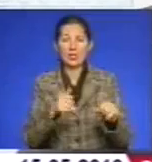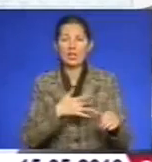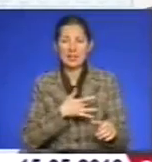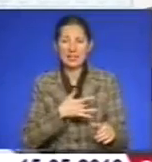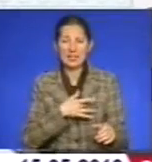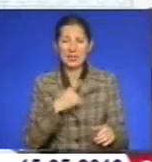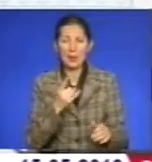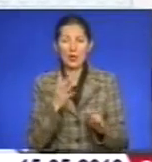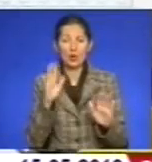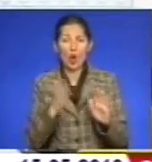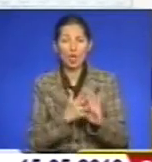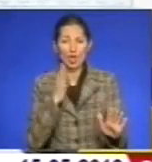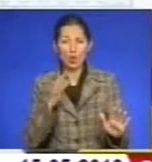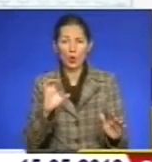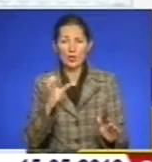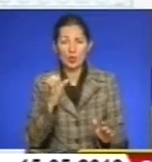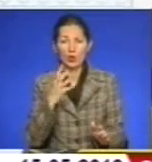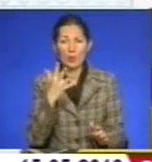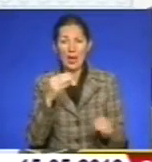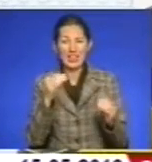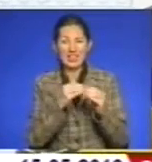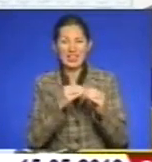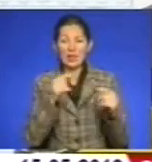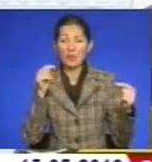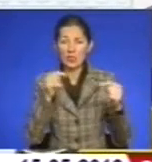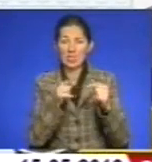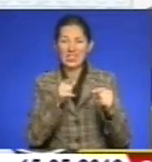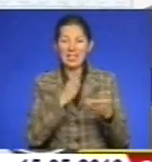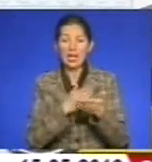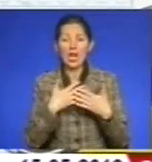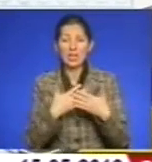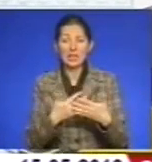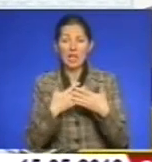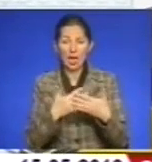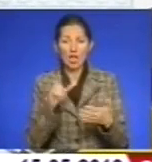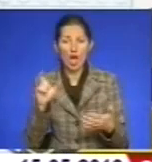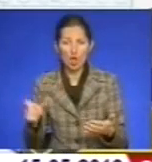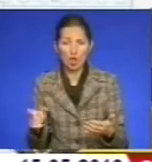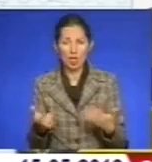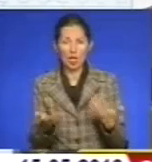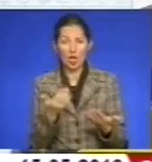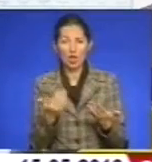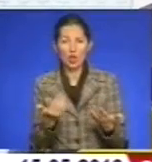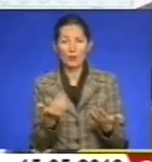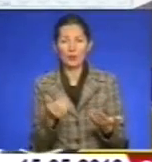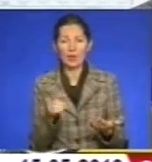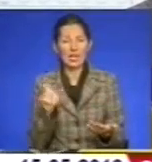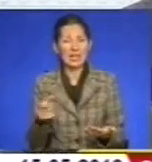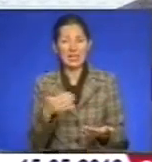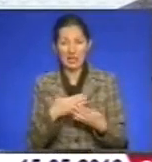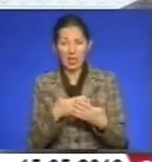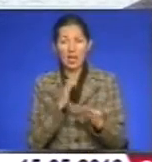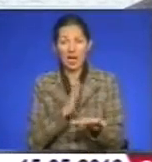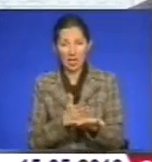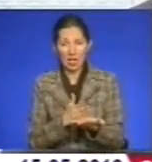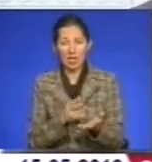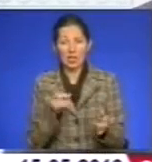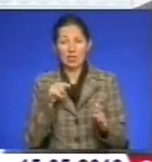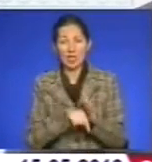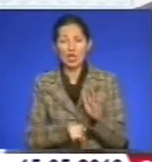секунд 5-10 визначитися в тому, чи в неї є дихання. Якщо в неї є дихання, значить